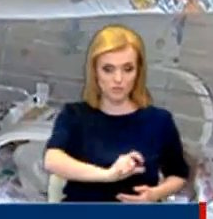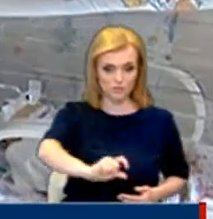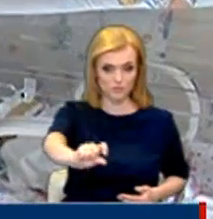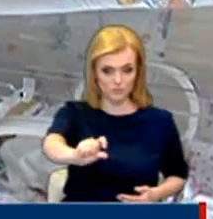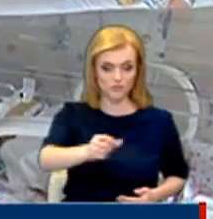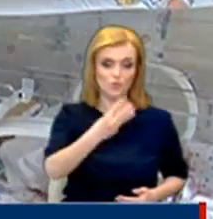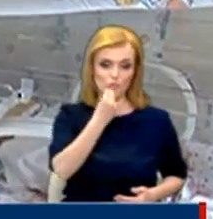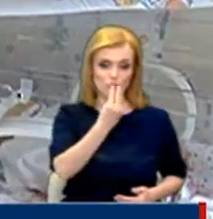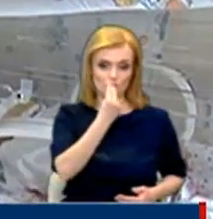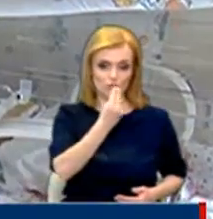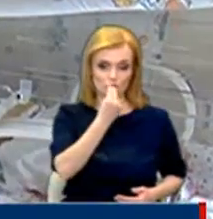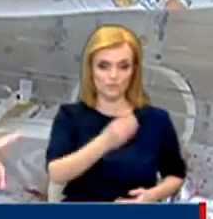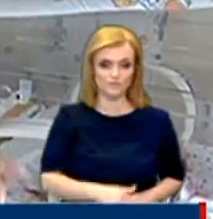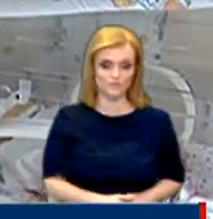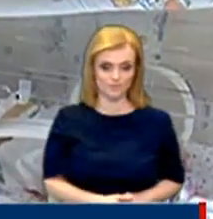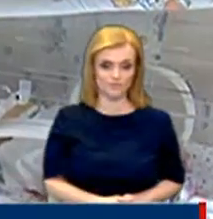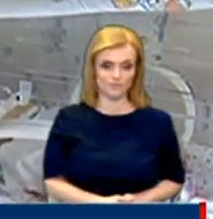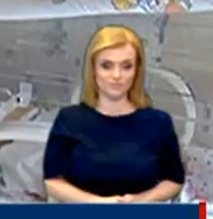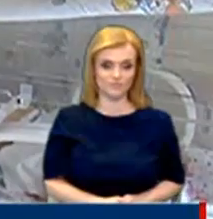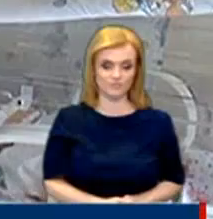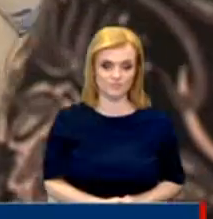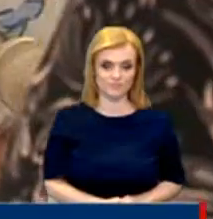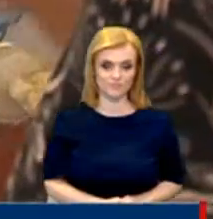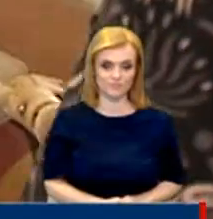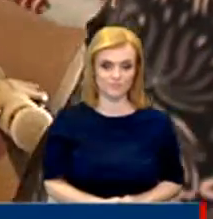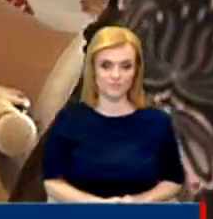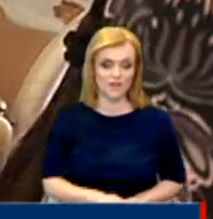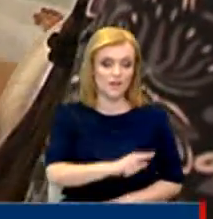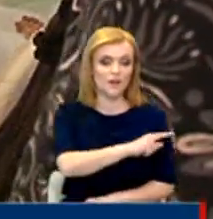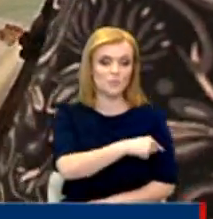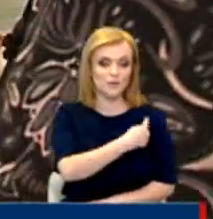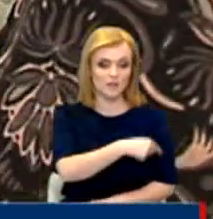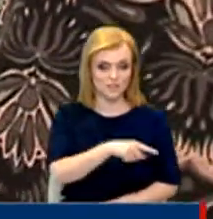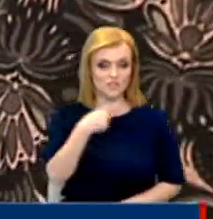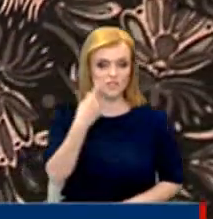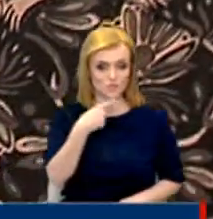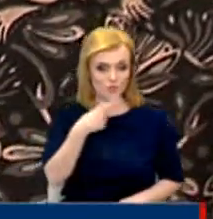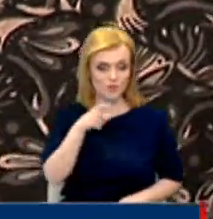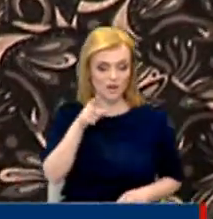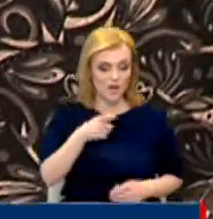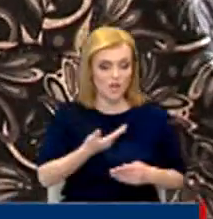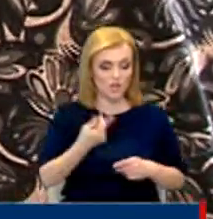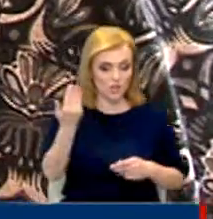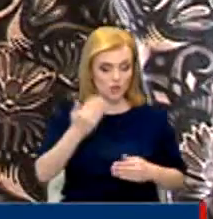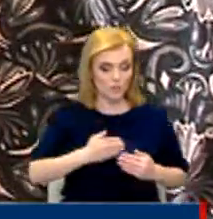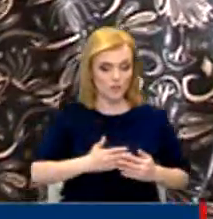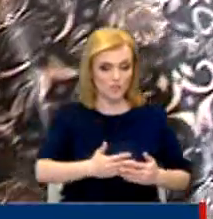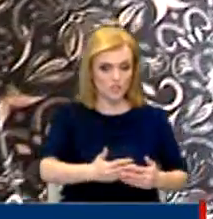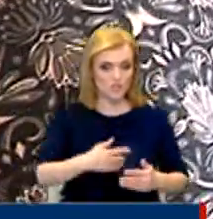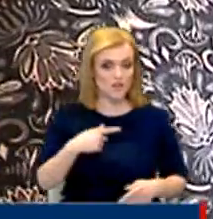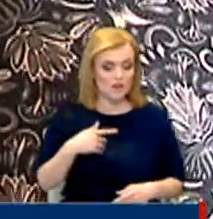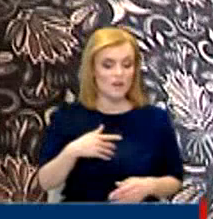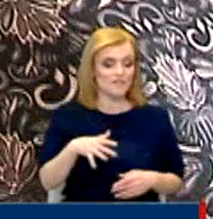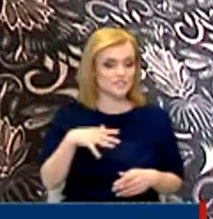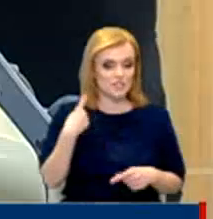aceasta și e timp de 2 ore îl hrănește. Medicii spun că sarcina femeii a fost urmărită în permanență cu ajutorul